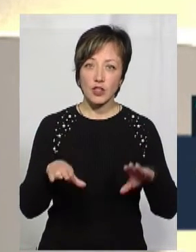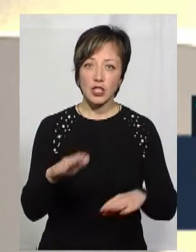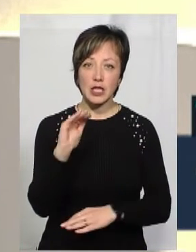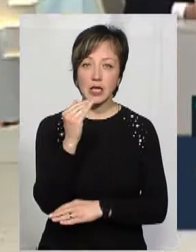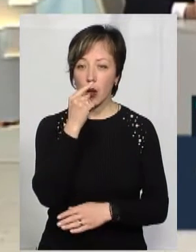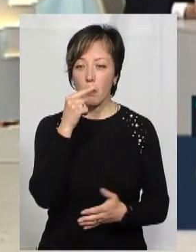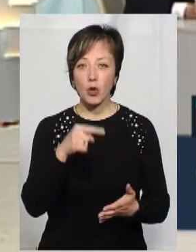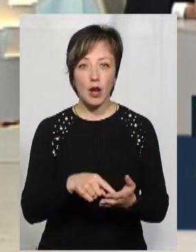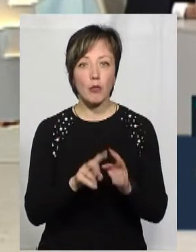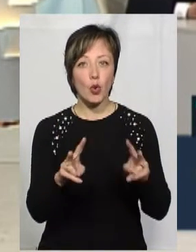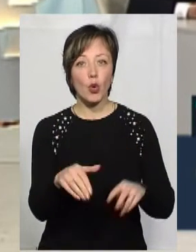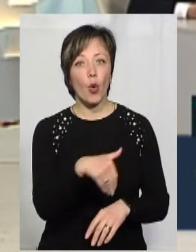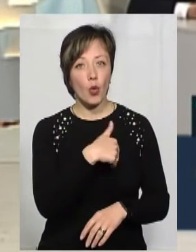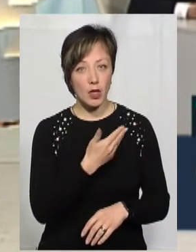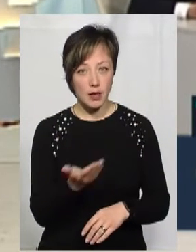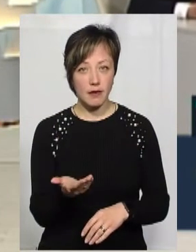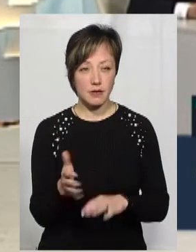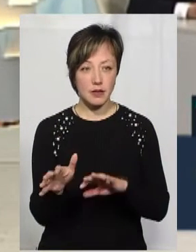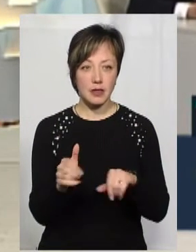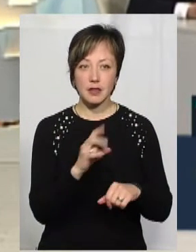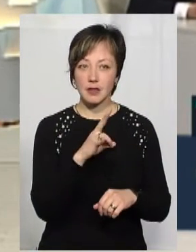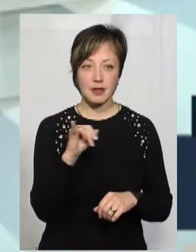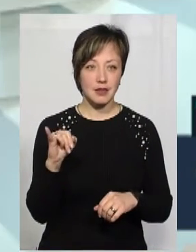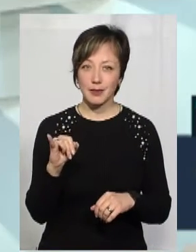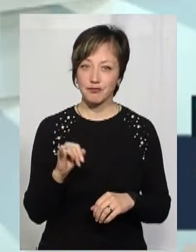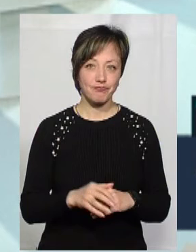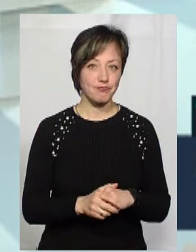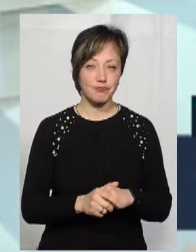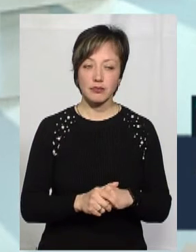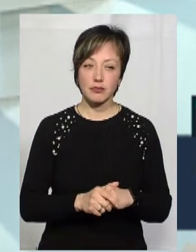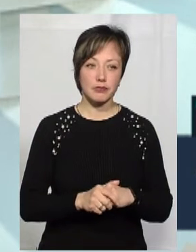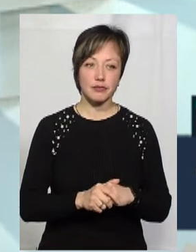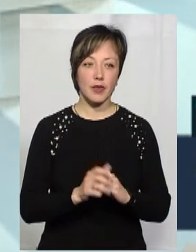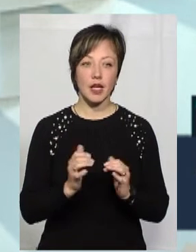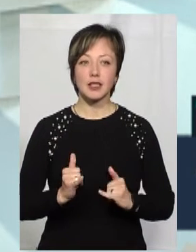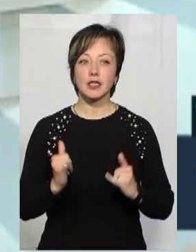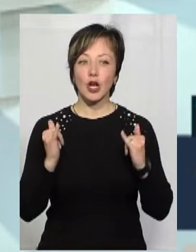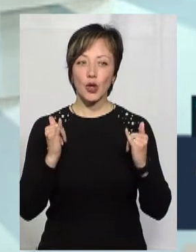потрапила до тих, хто хотів її ні. мати? Ні.